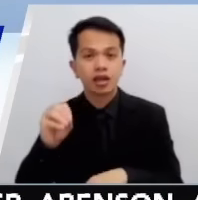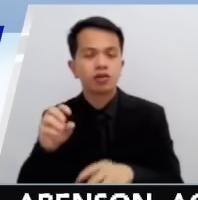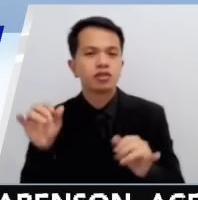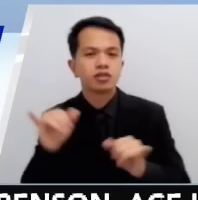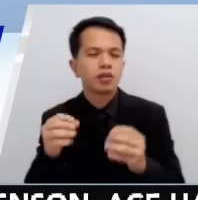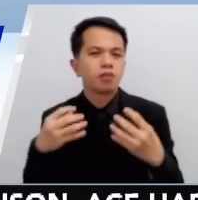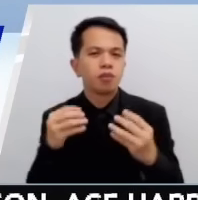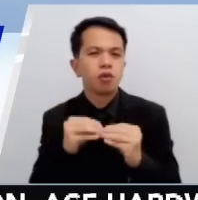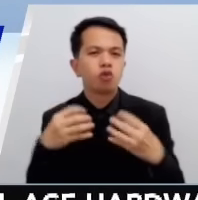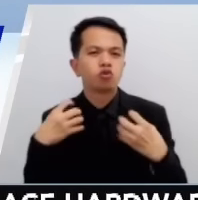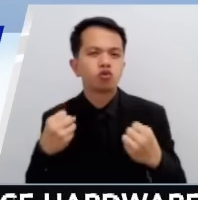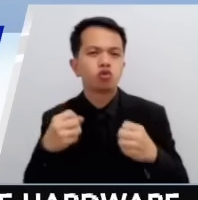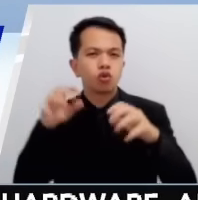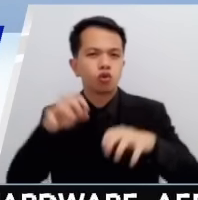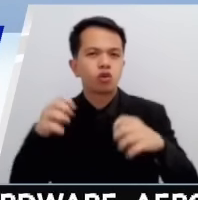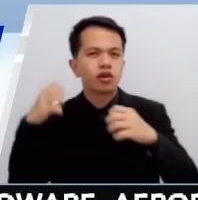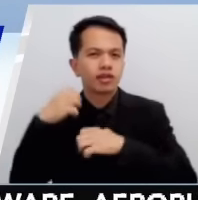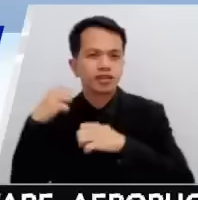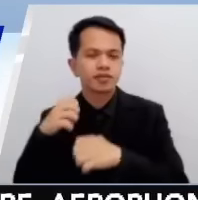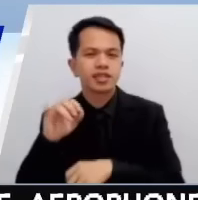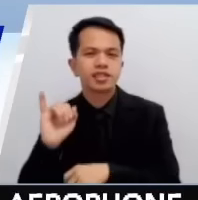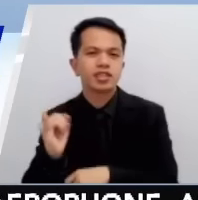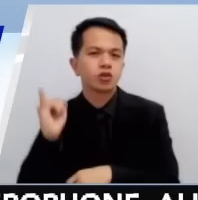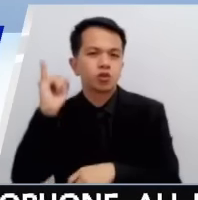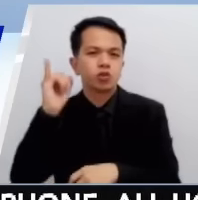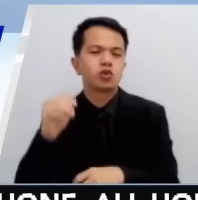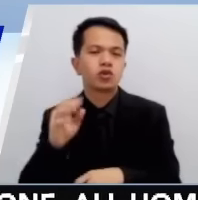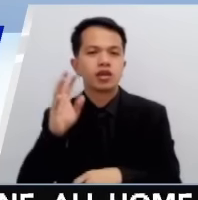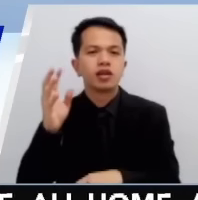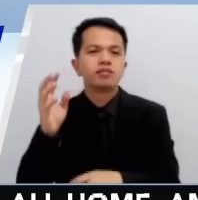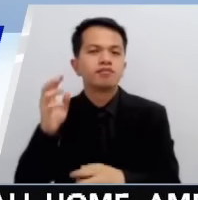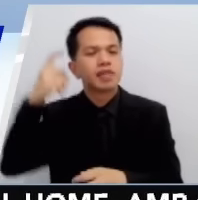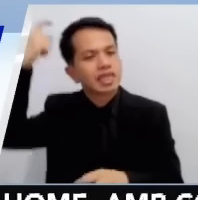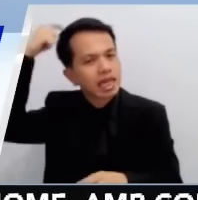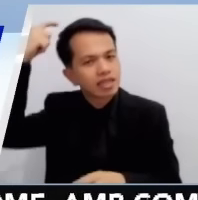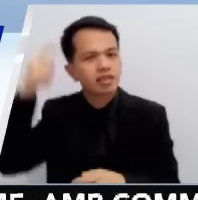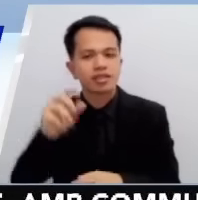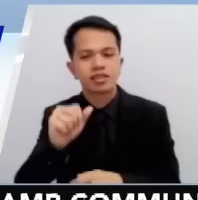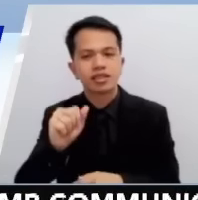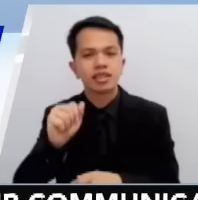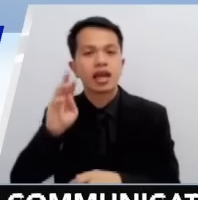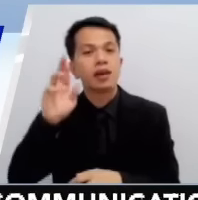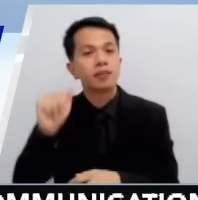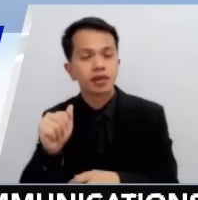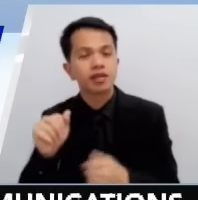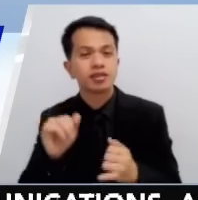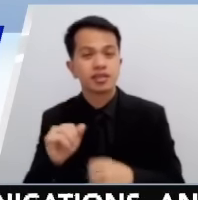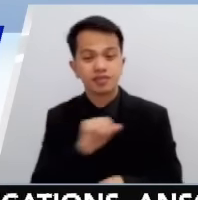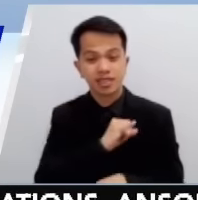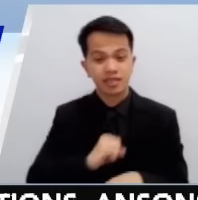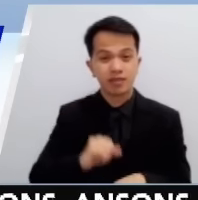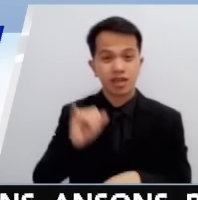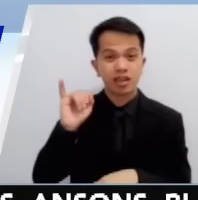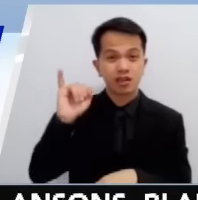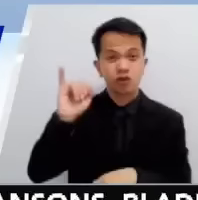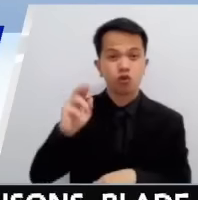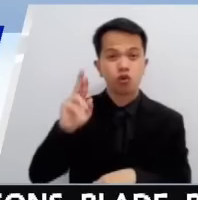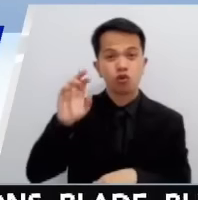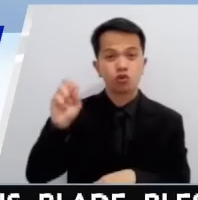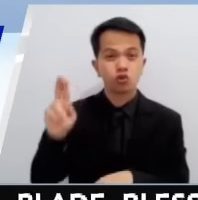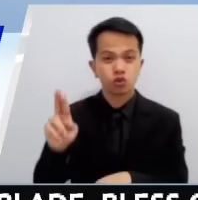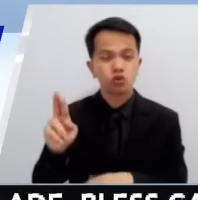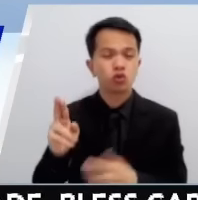pag-ulan naman po ang inaasahan sa Ilocos Norte Batanes Abra samantala sa Isabela Ilocos Sur Kalinga Pangasinan at